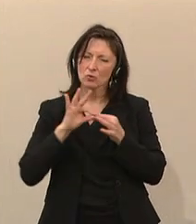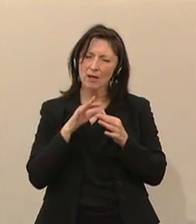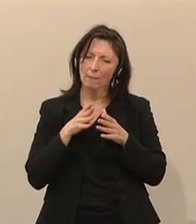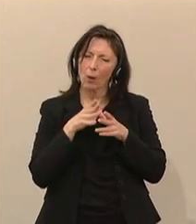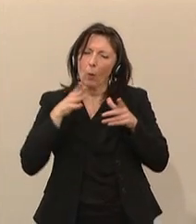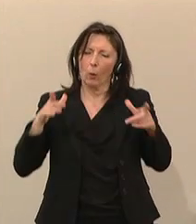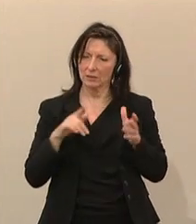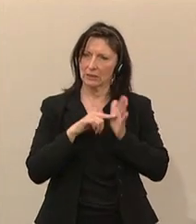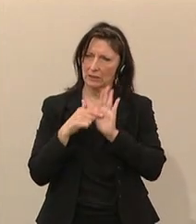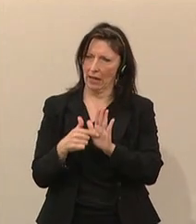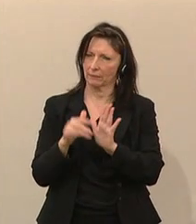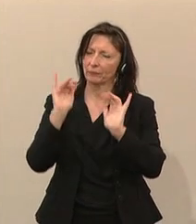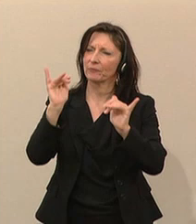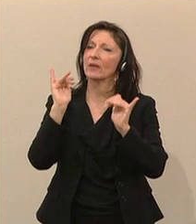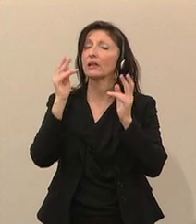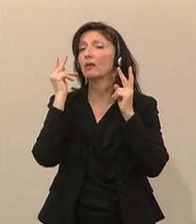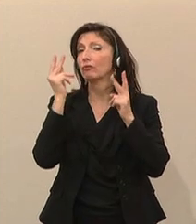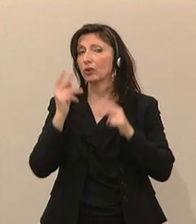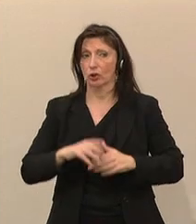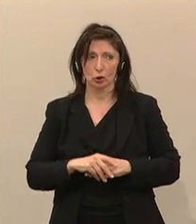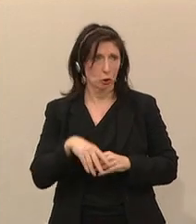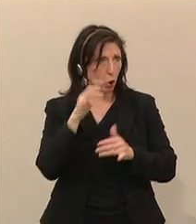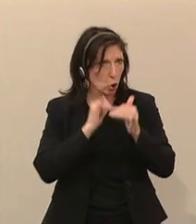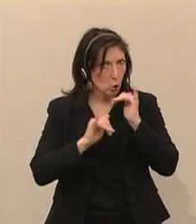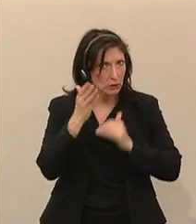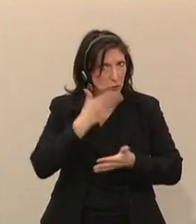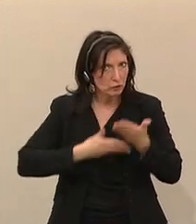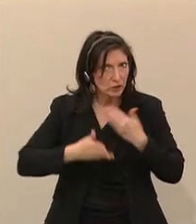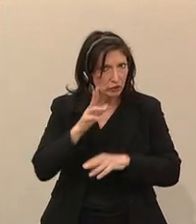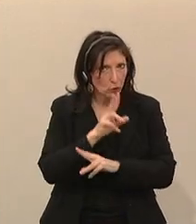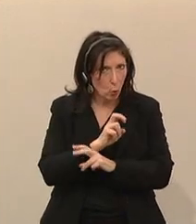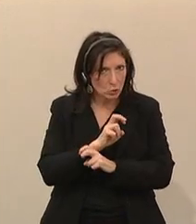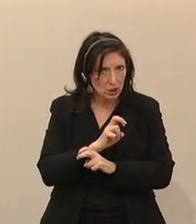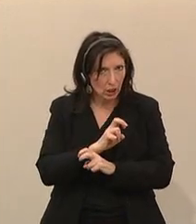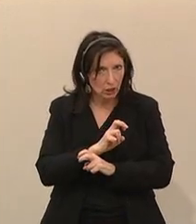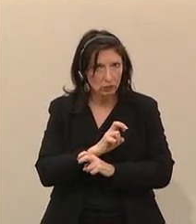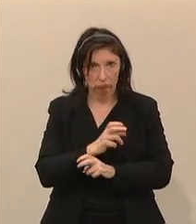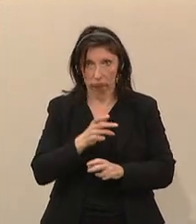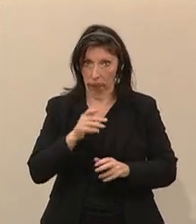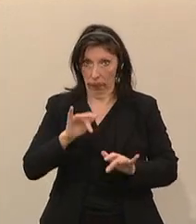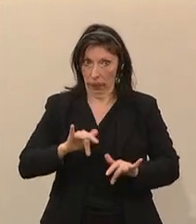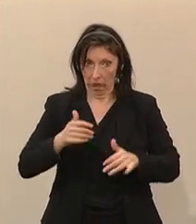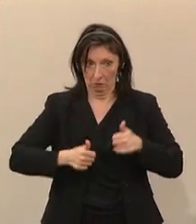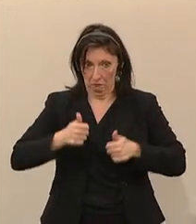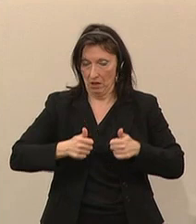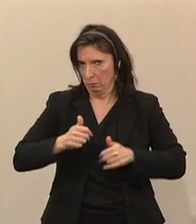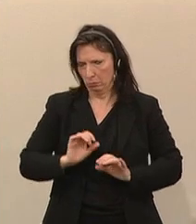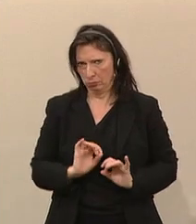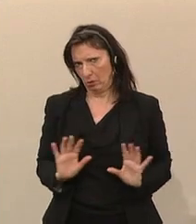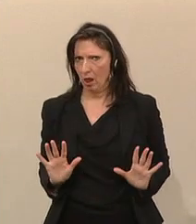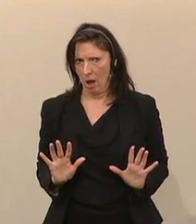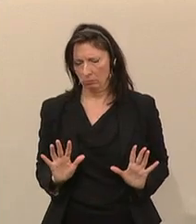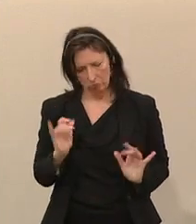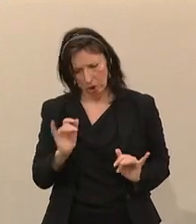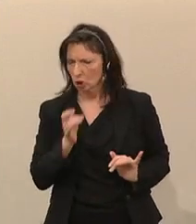schon richtig, dass die Tourismuswirtschaft in Österreich dem Wettbewerb ausgesetzt ist. Das ist keine Frage, das